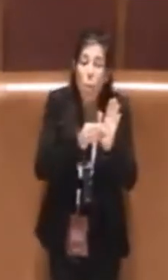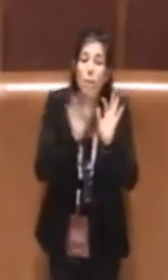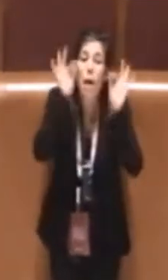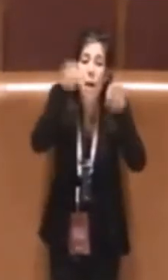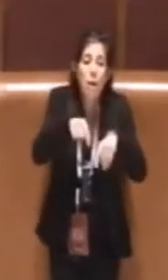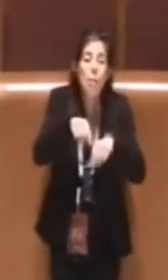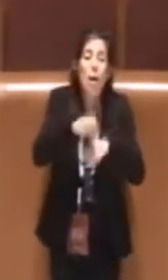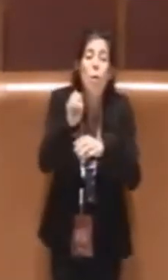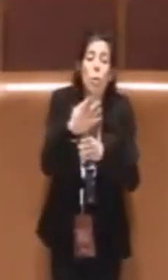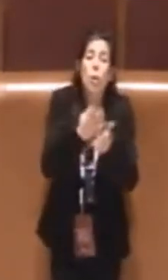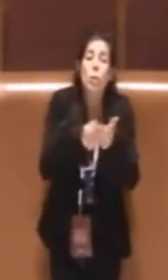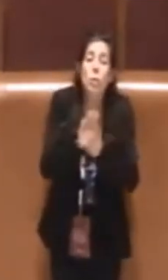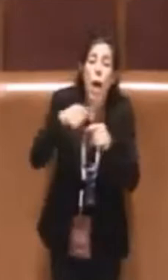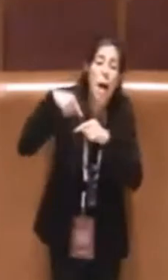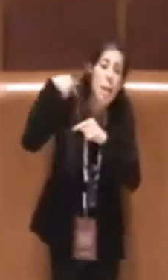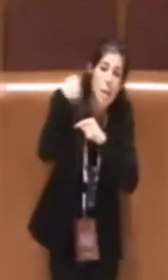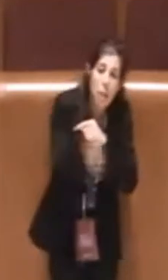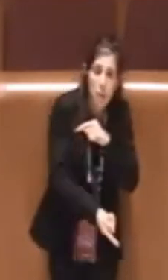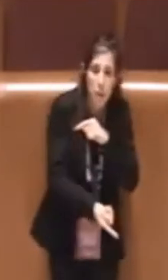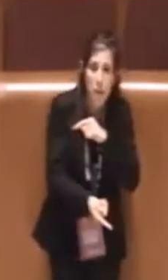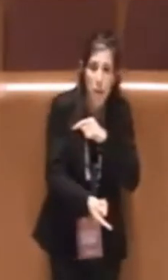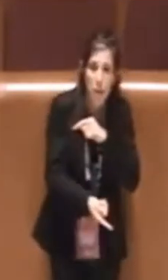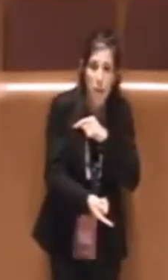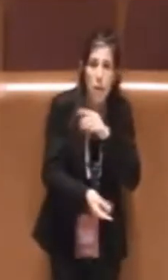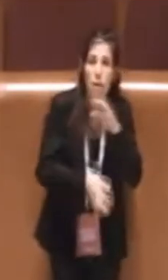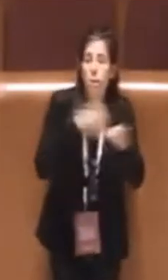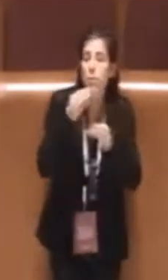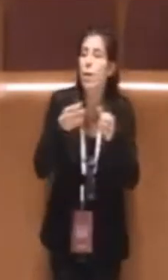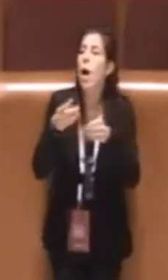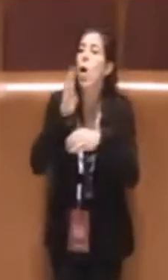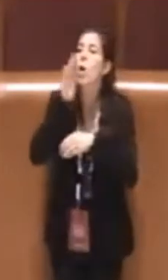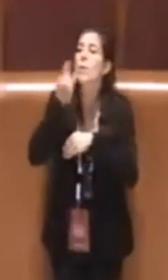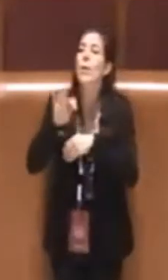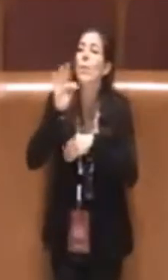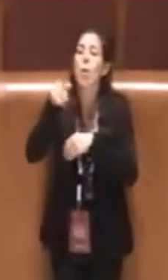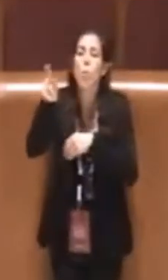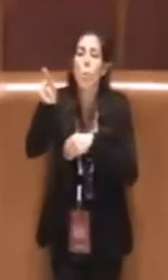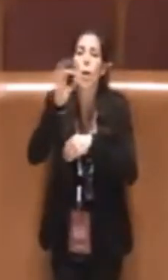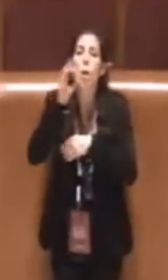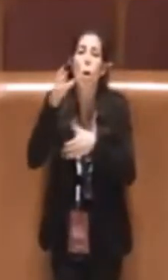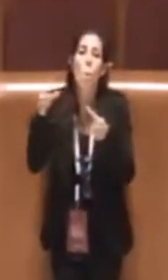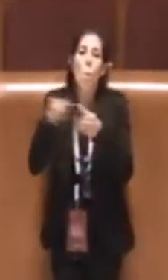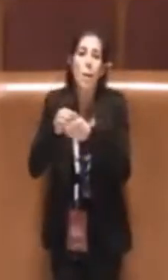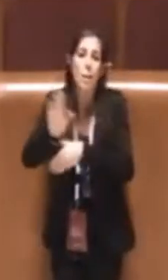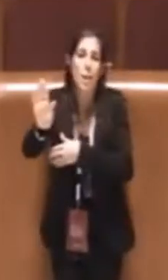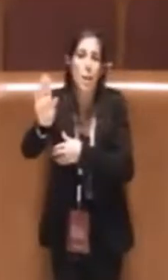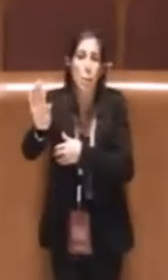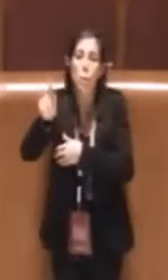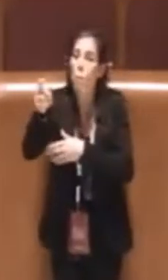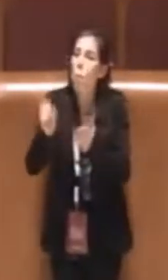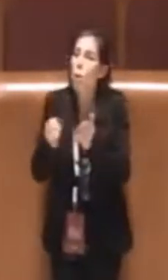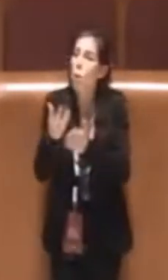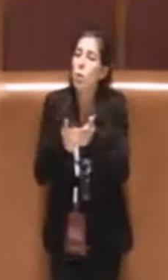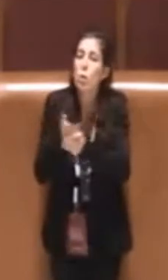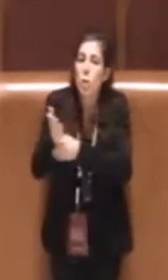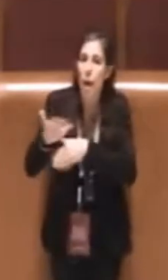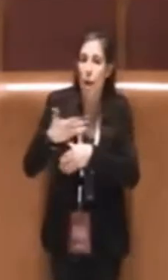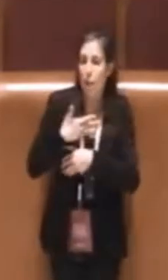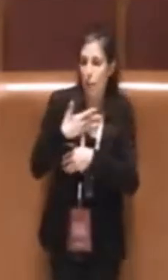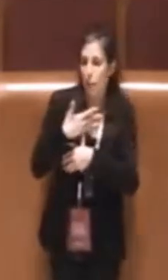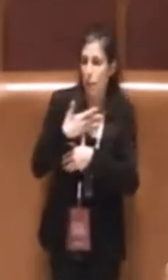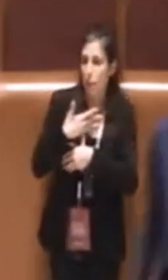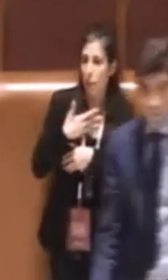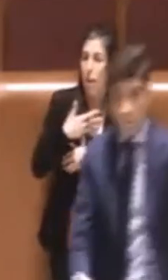il consigliere Figliomeni, o comunque il partito che rappresenta, in 14 anni ha avuto tutto il tempo di